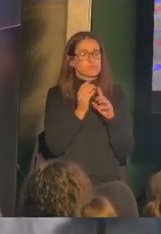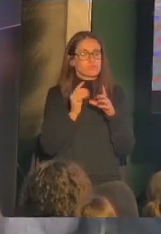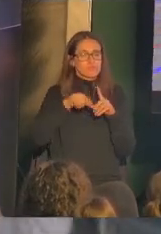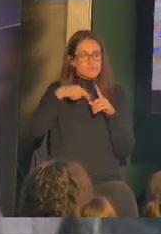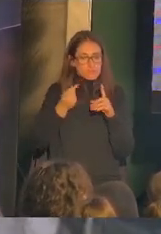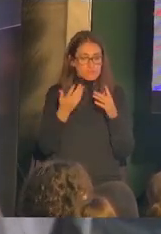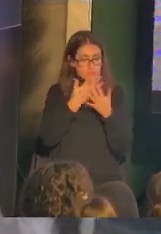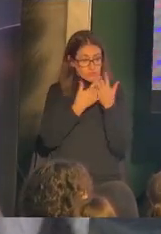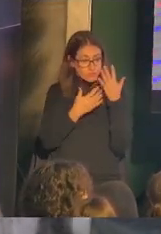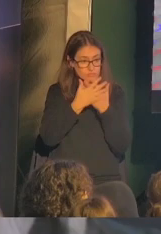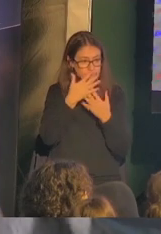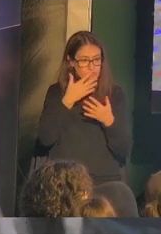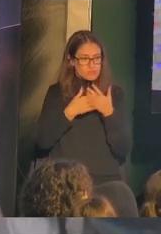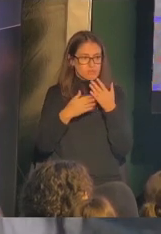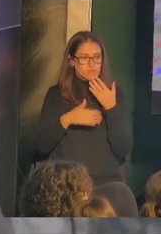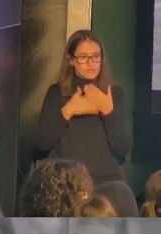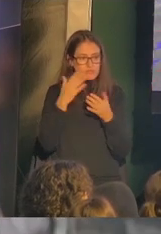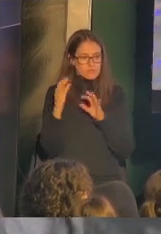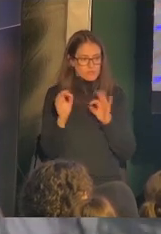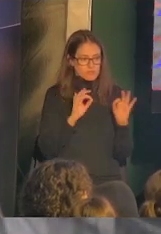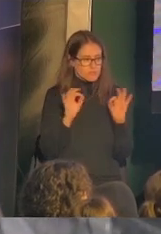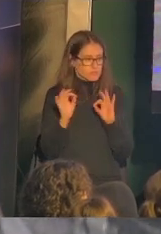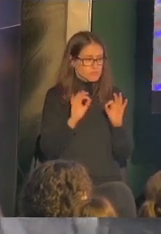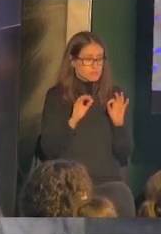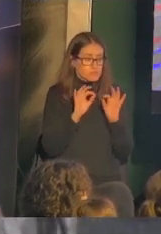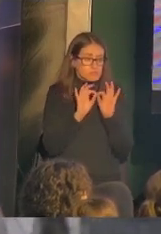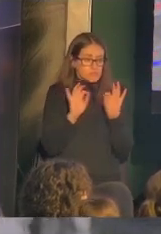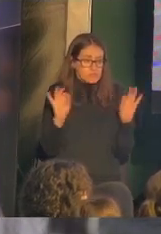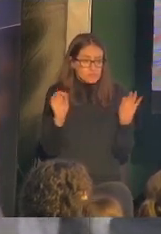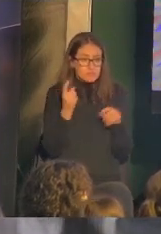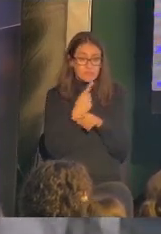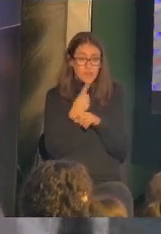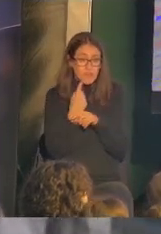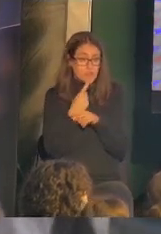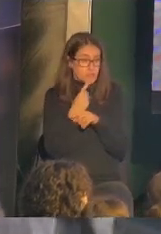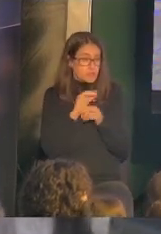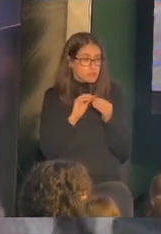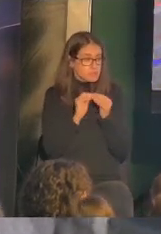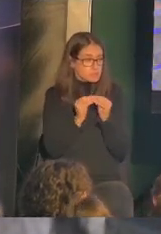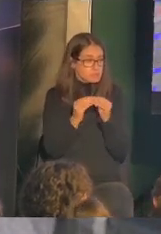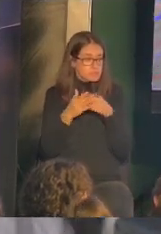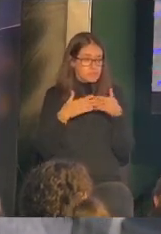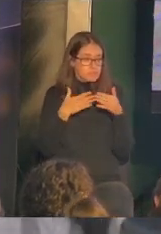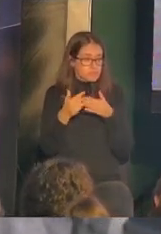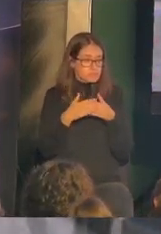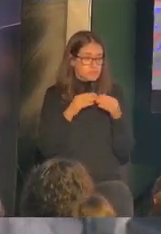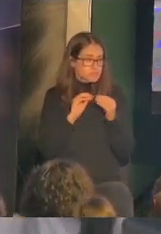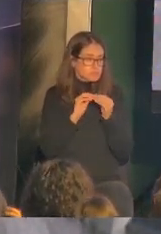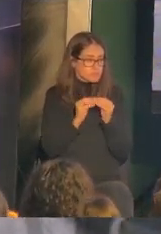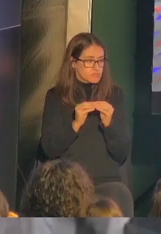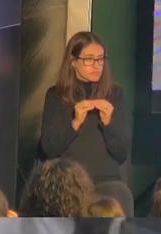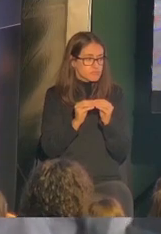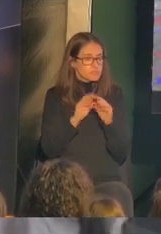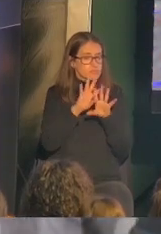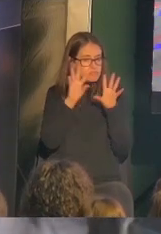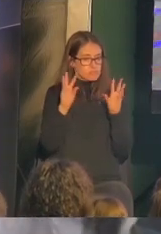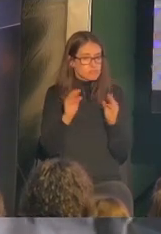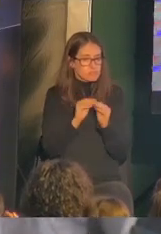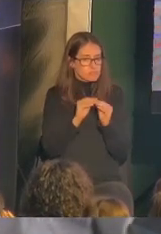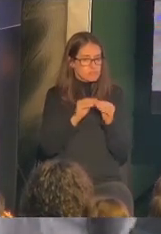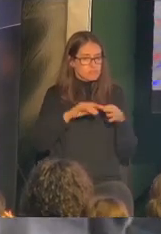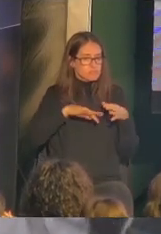muntar. És super senzill, super ràpid de fer i veureu que obtindrem doncs, una mousse